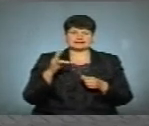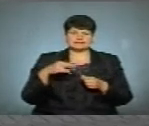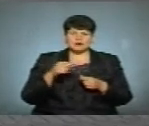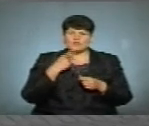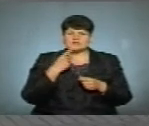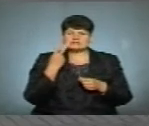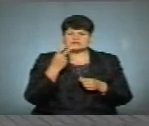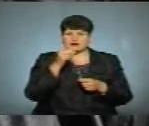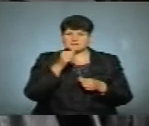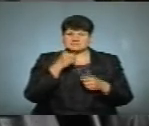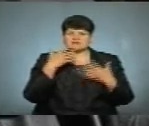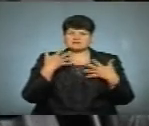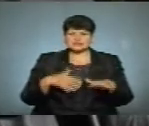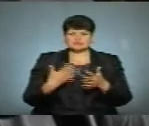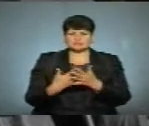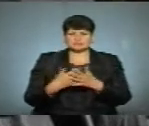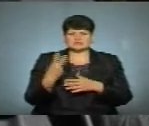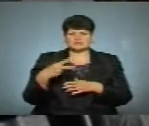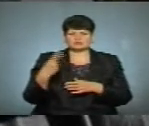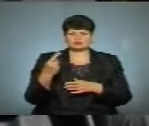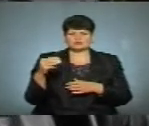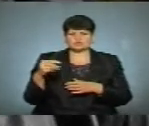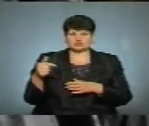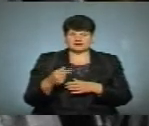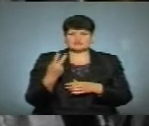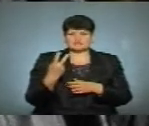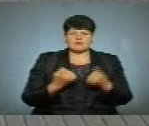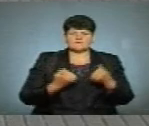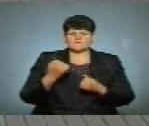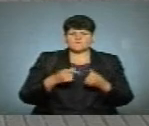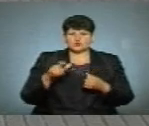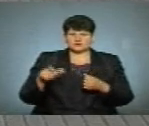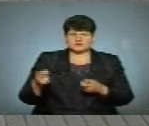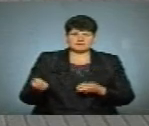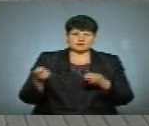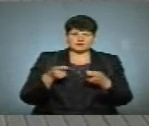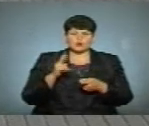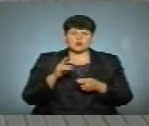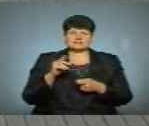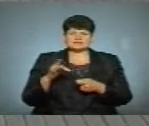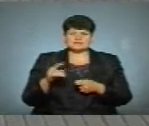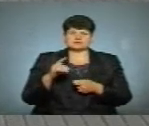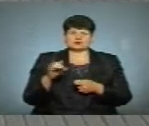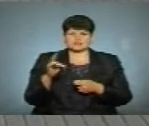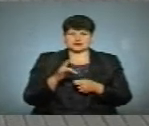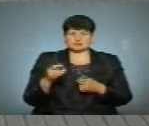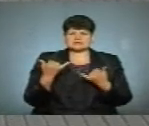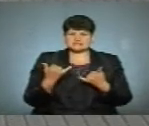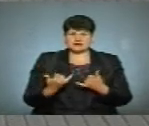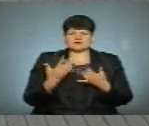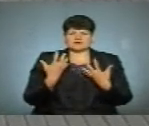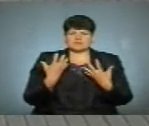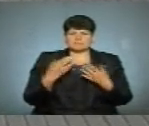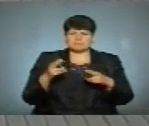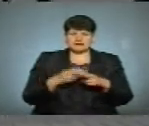2 місяці карантину втратив приблизно 21 тисячу гривень. 2 його водії перевозили людей в Козівському та Зборівському районах. Зараз, за його словами, вони